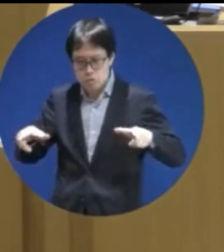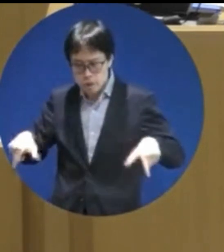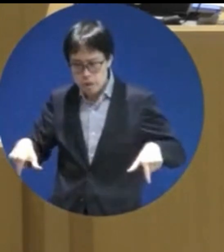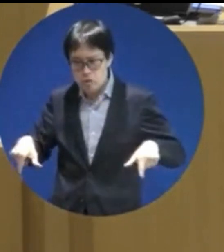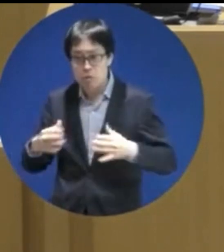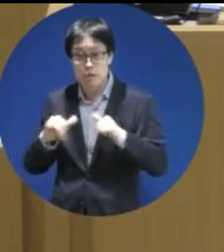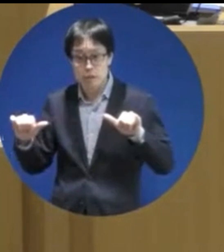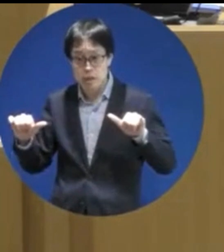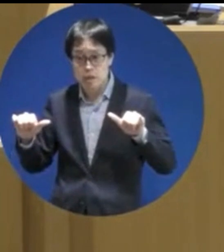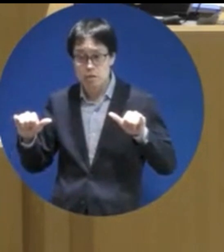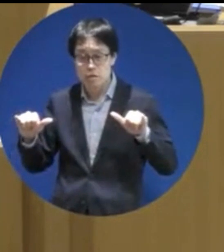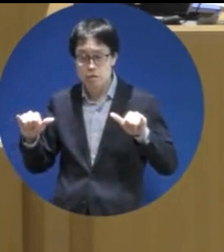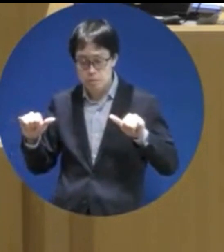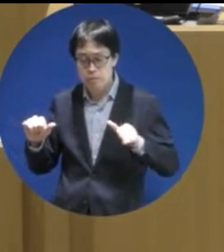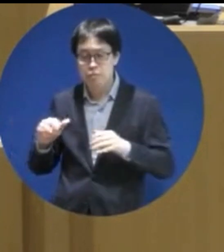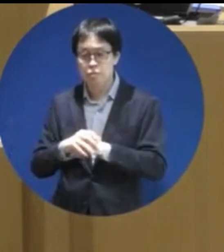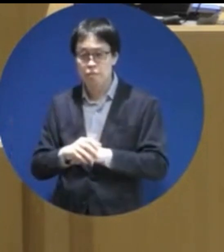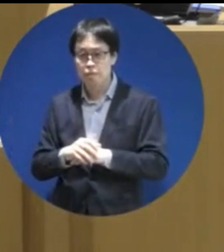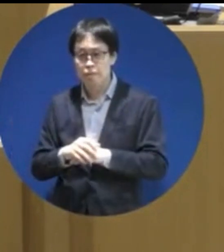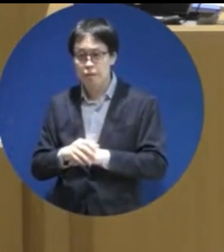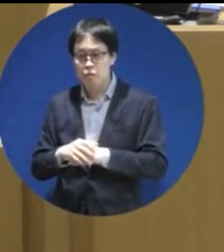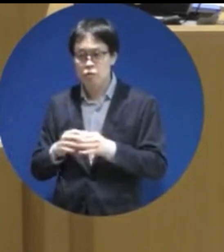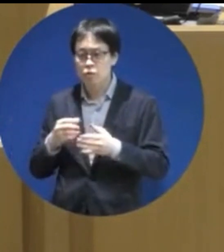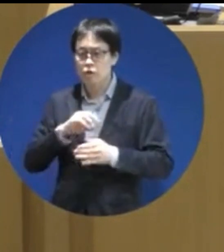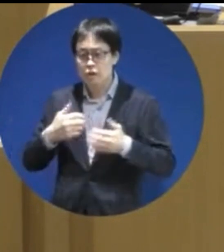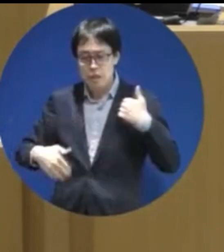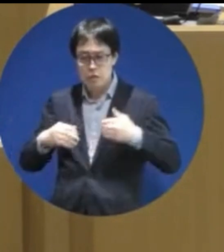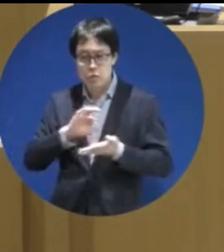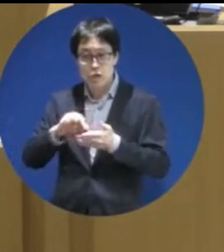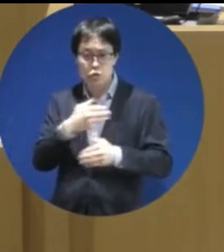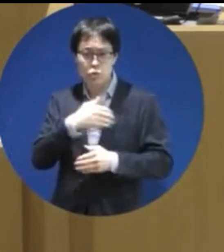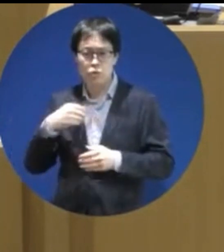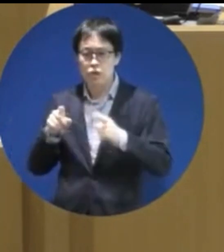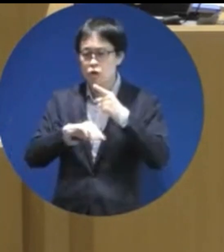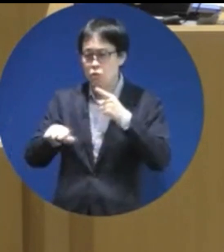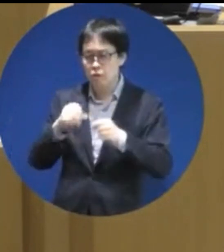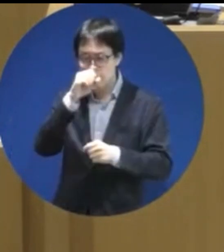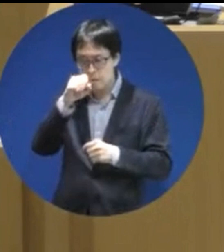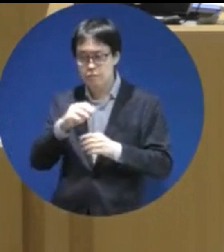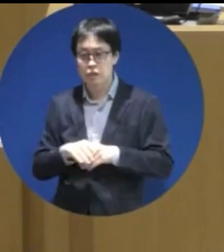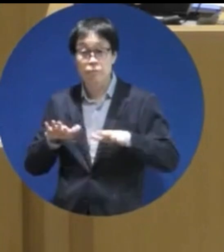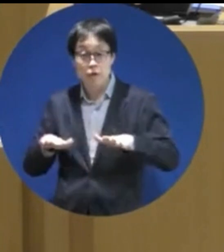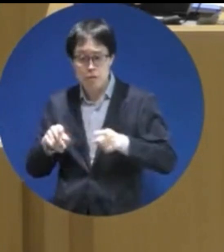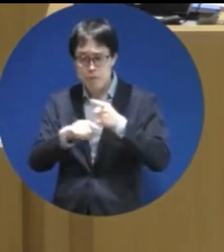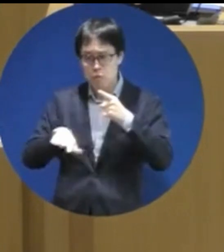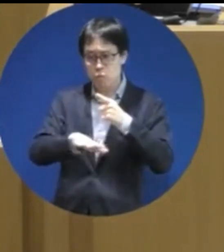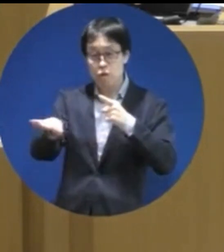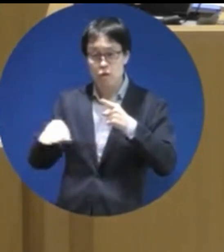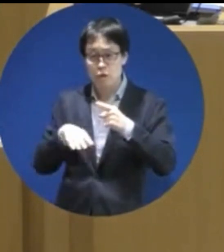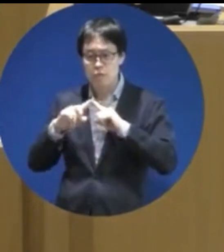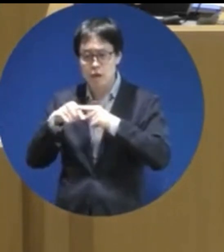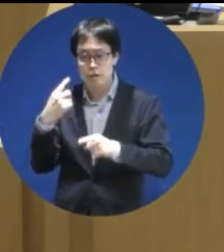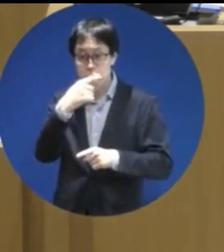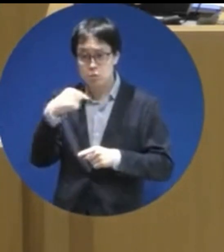園の中に当然排除されていない公園であるべきと考えておりますが、現在の区内の公園は公園の入り口にポ